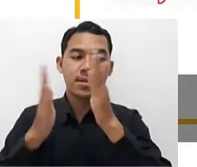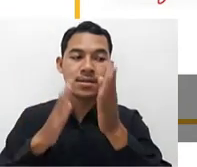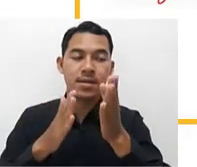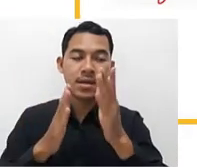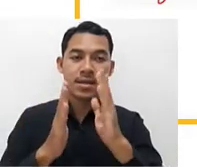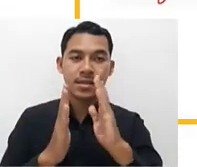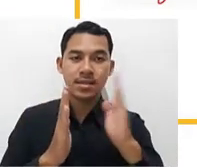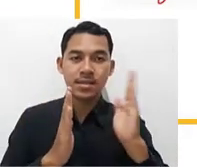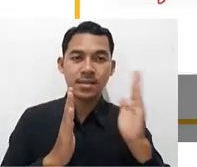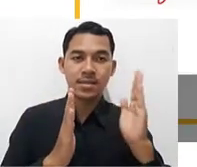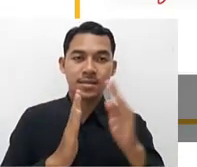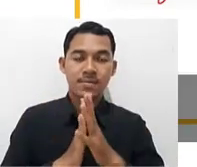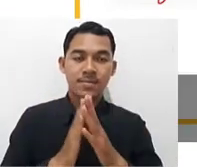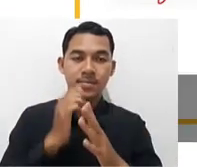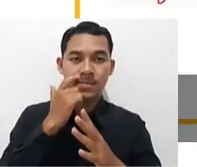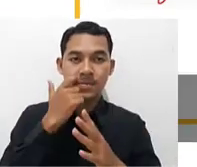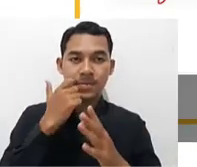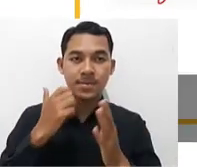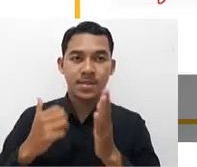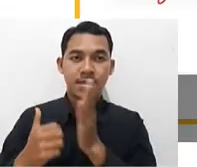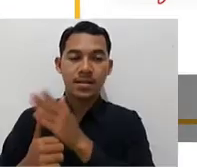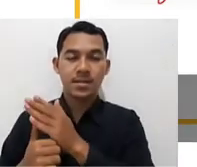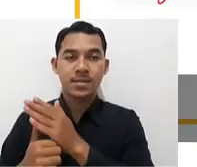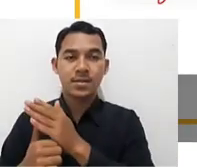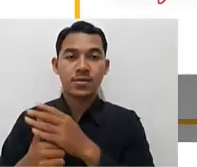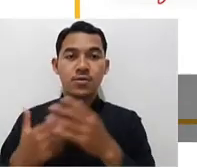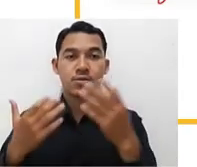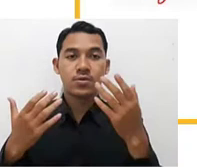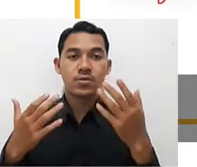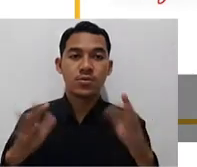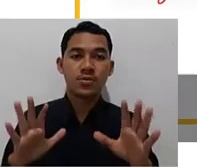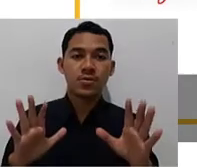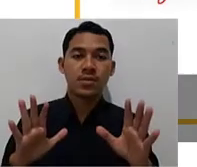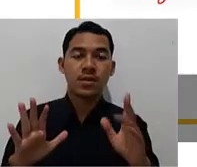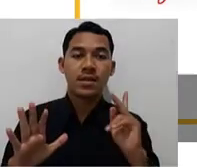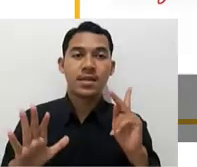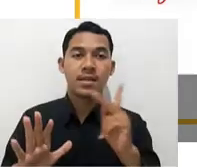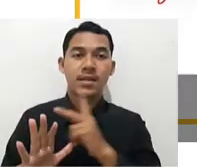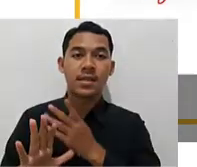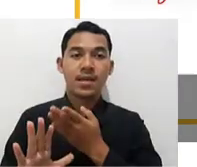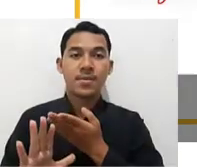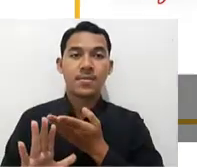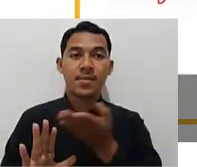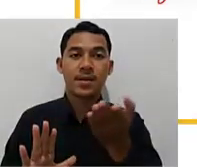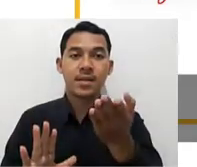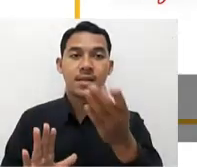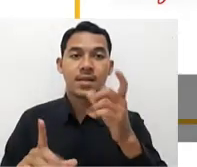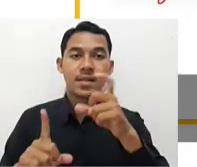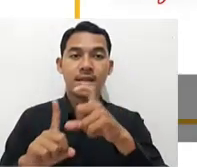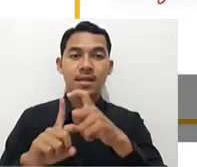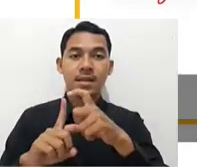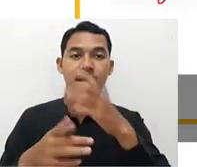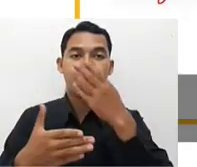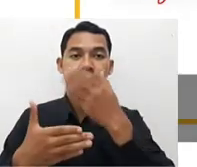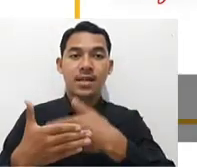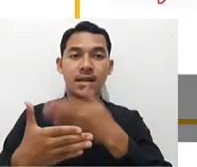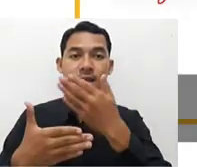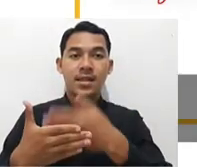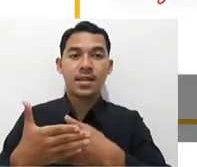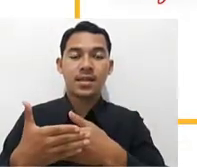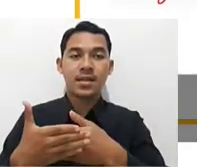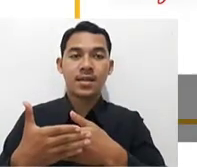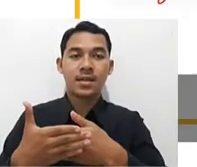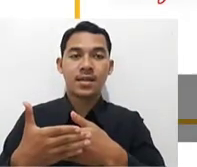Nah, nanti yang terakhir nih, begitu kita kasih apa data in yang terakhir kan nol tuh. Nah, kita